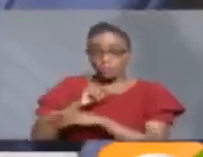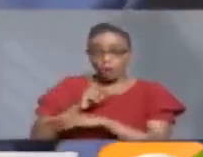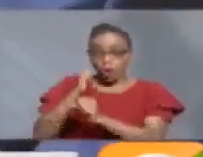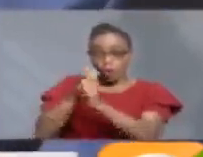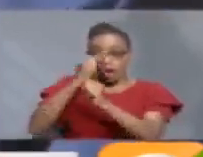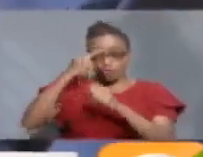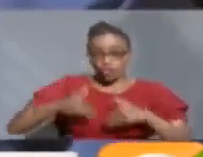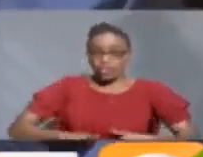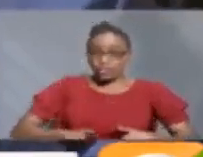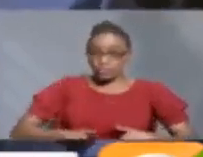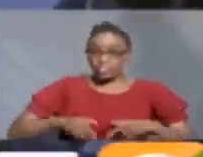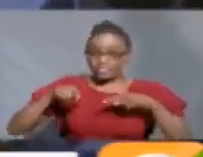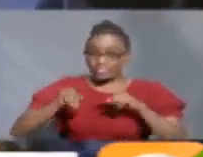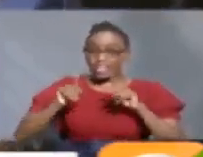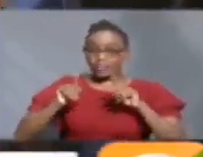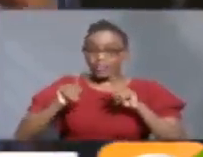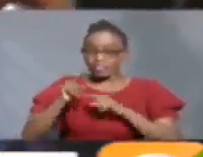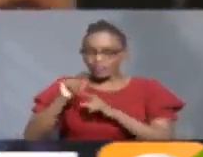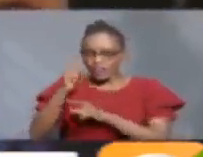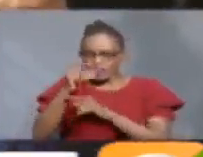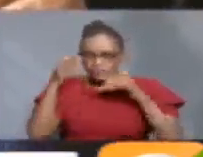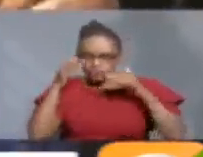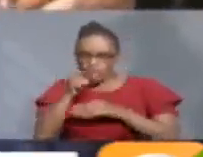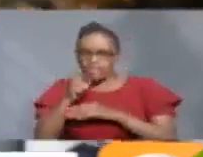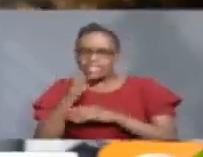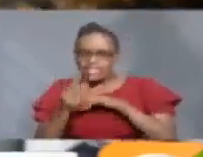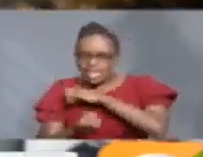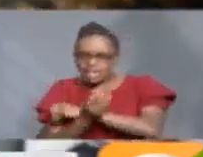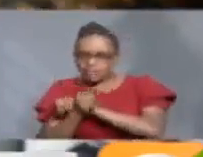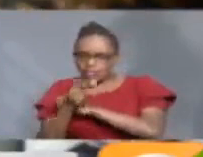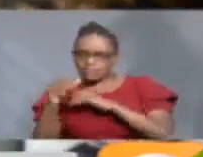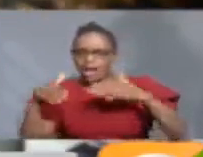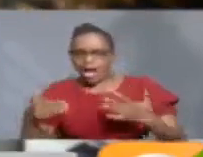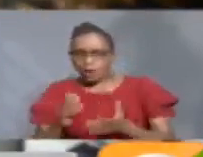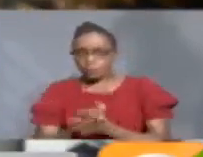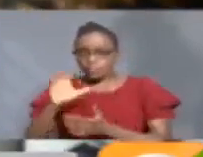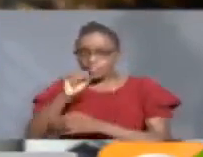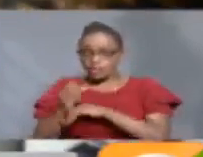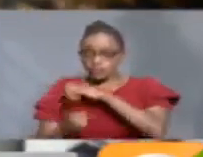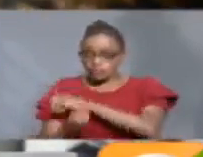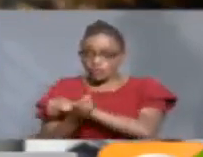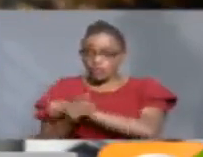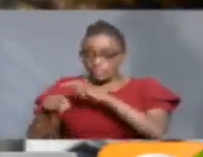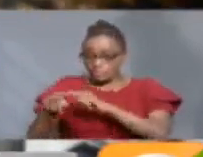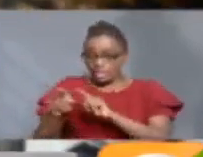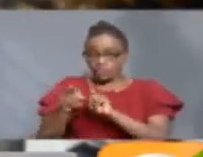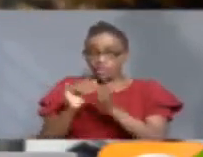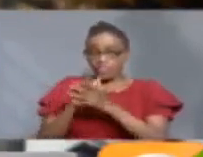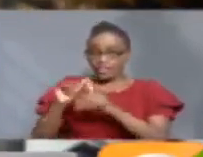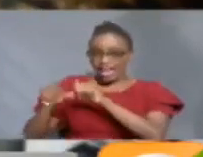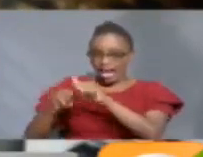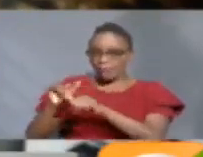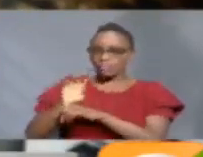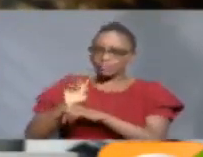yake. Kwanza yeye ajionyeshe, kwa hiyo asema pesa ilienda wapi. Waziri Rotich akielezea DCI kwa kati ya shilingi